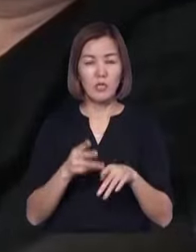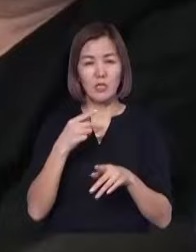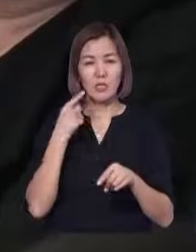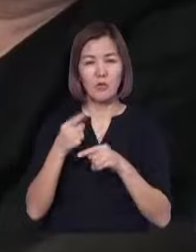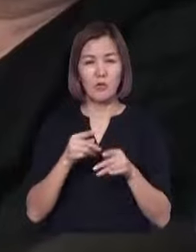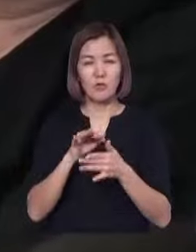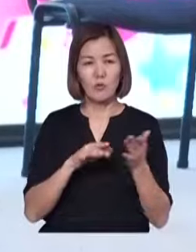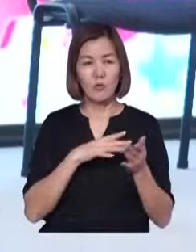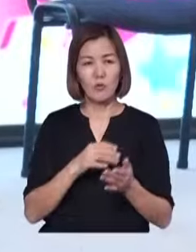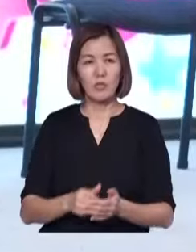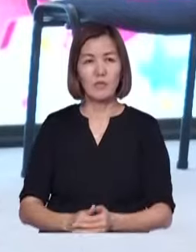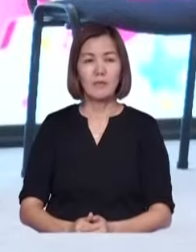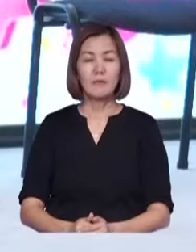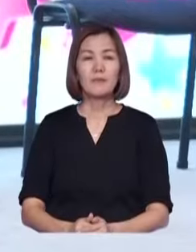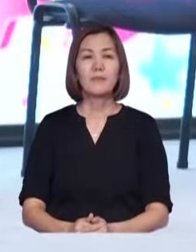дәстүрлі түрде өтеді.